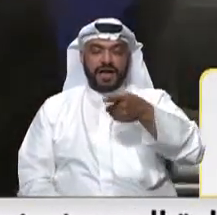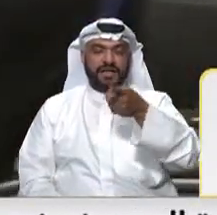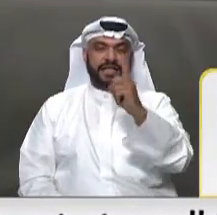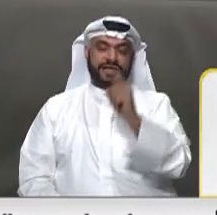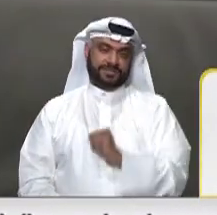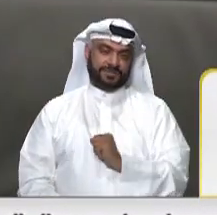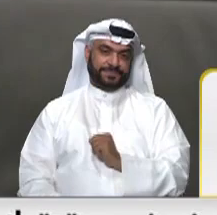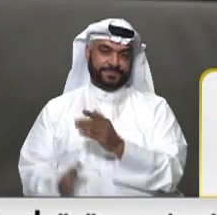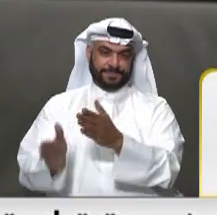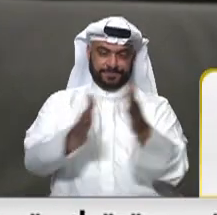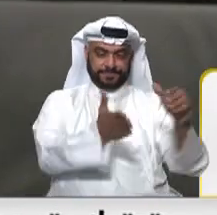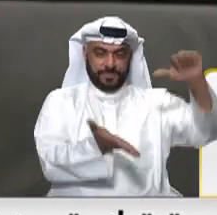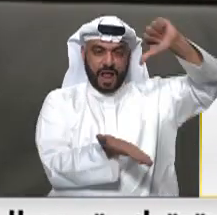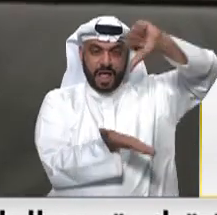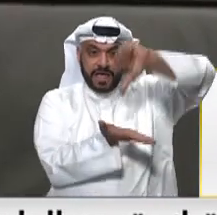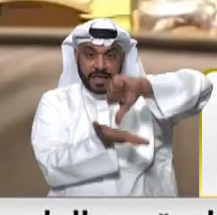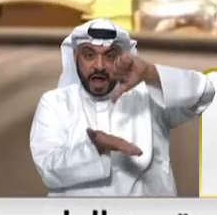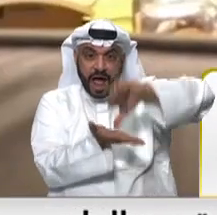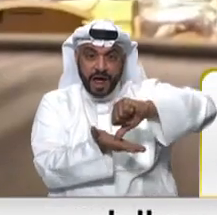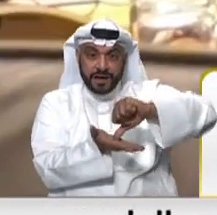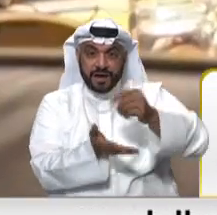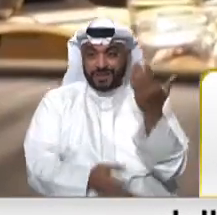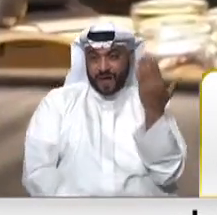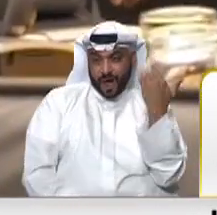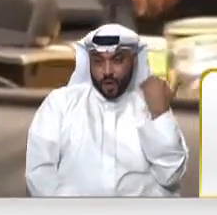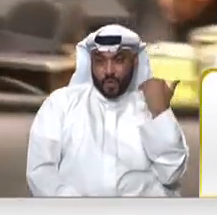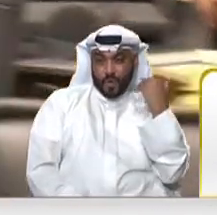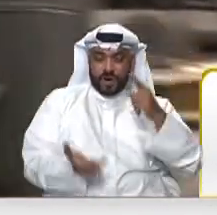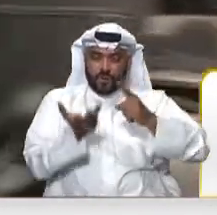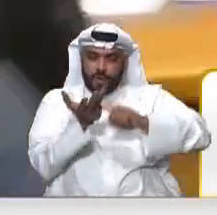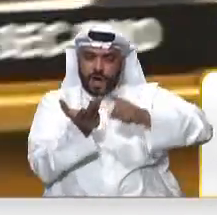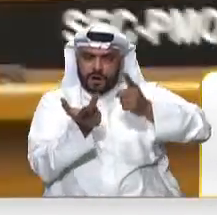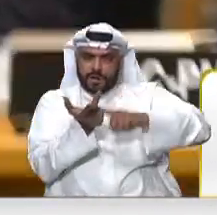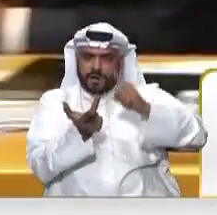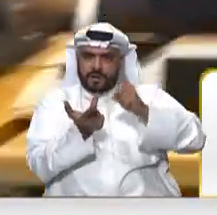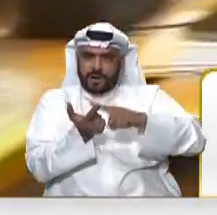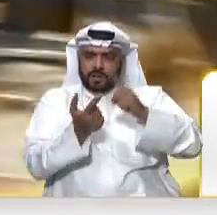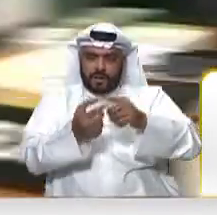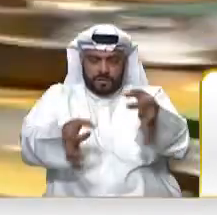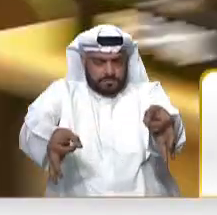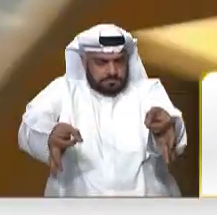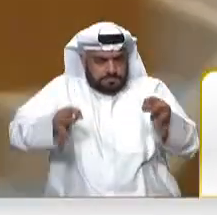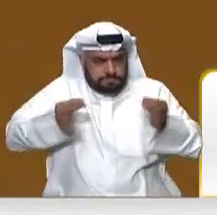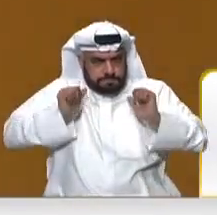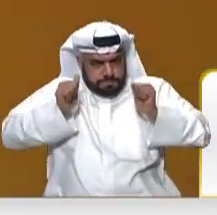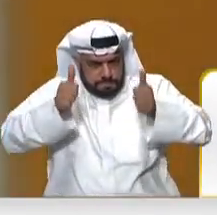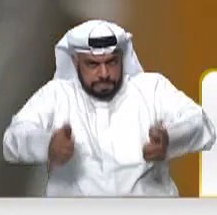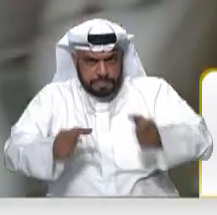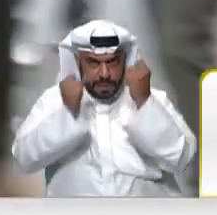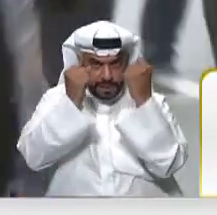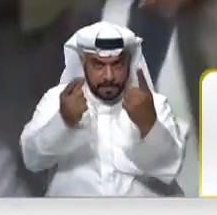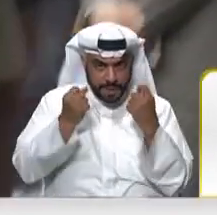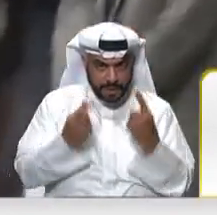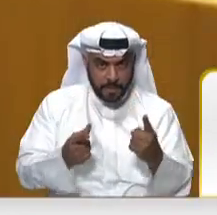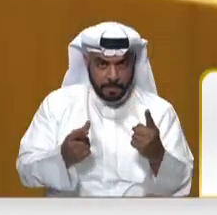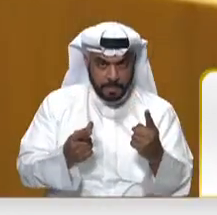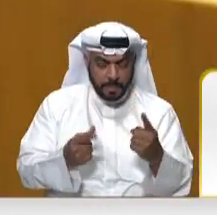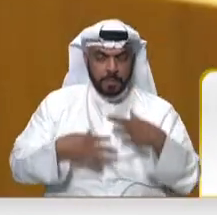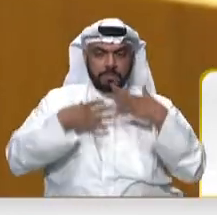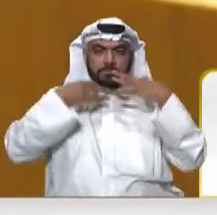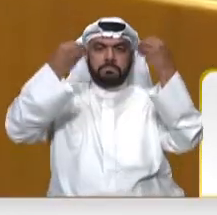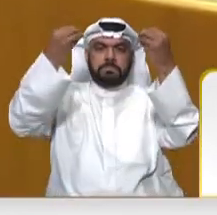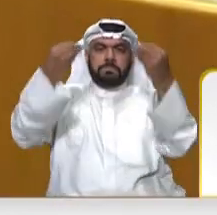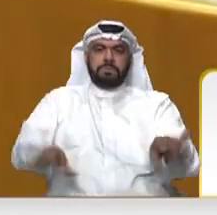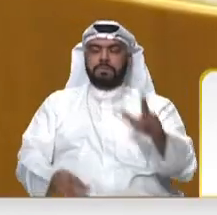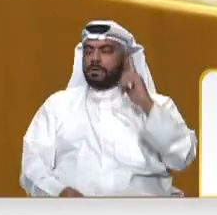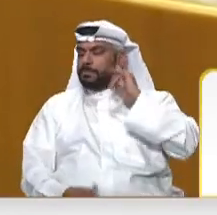يذكر ان ايران تراجعت عن تنفيذ غالبيه التزامات بتقييد انشطتها النوويه بموجب اتفاقها التاريخي المبرم